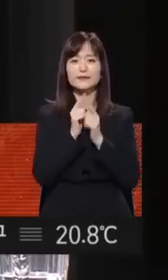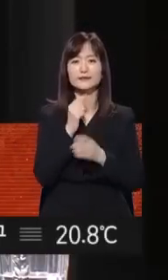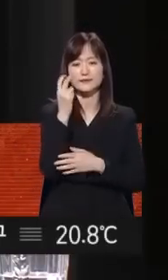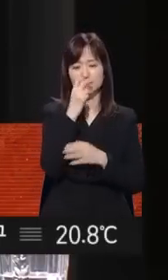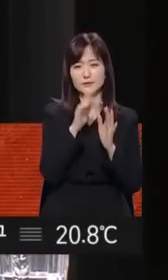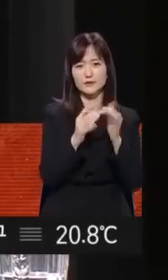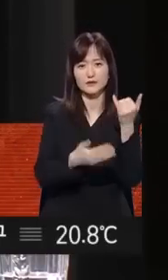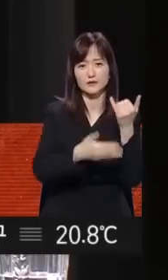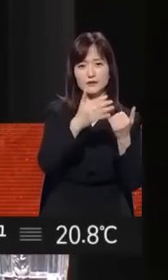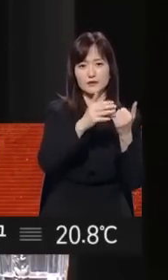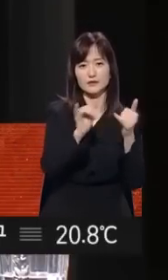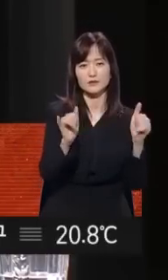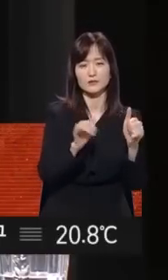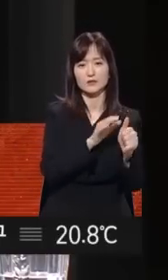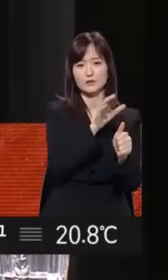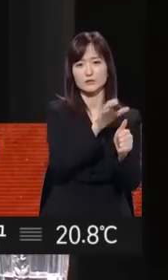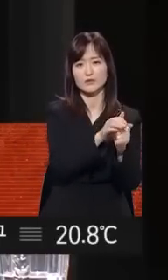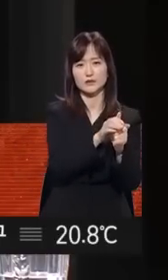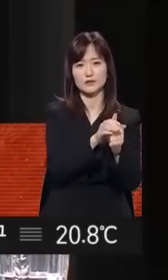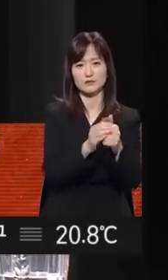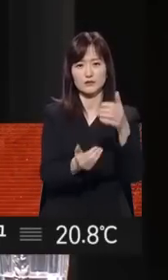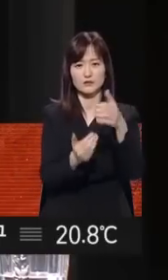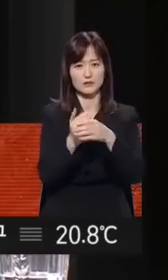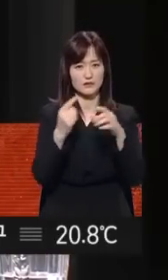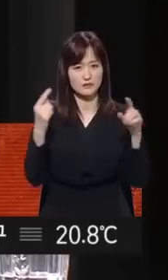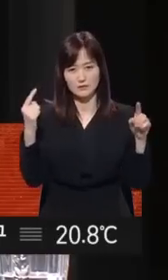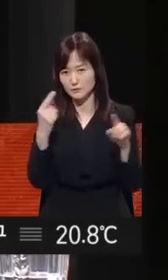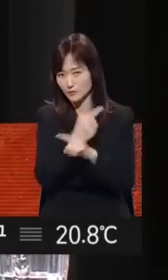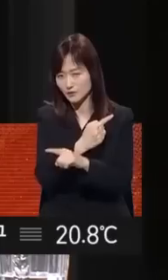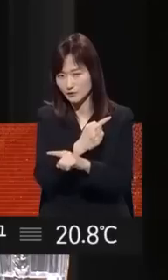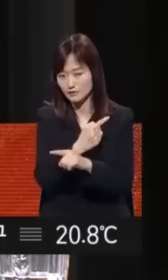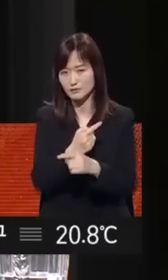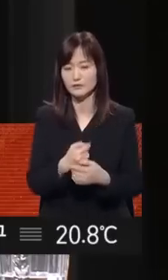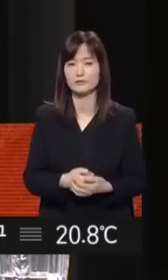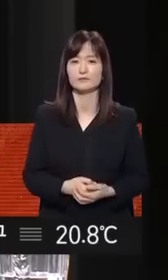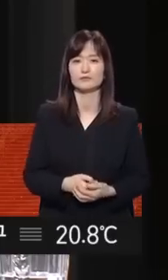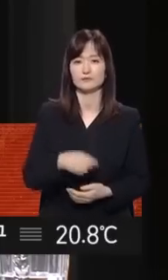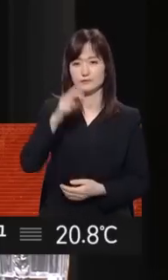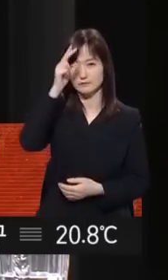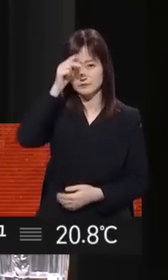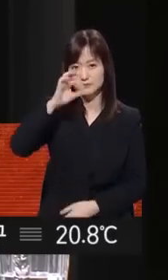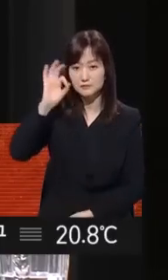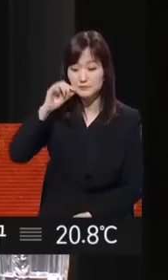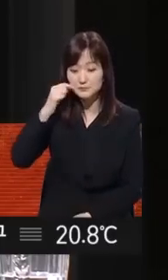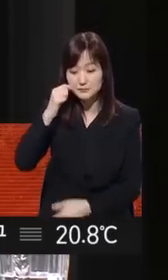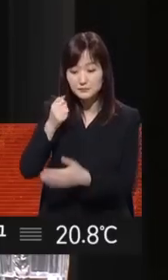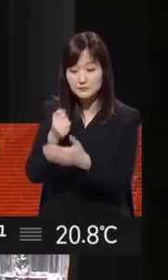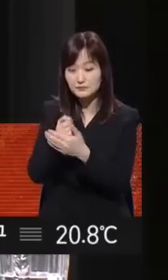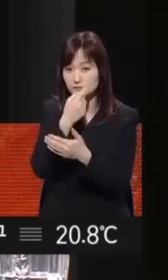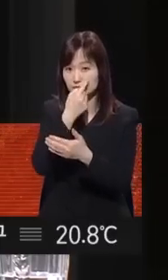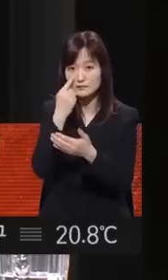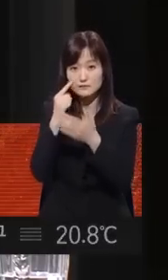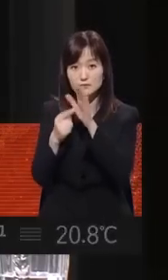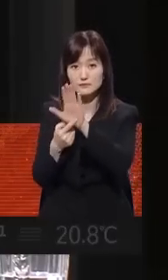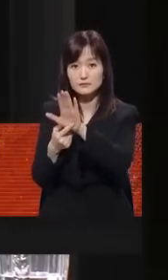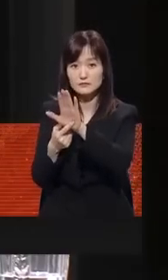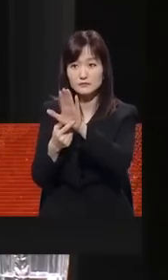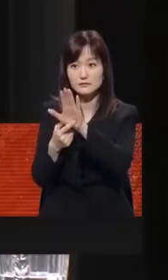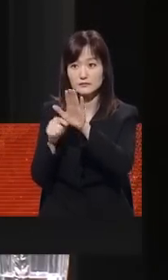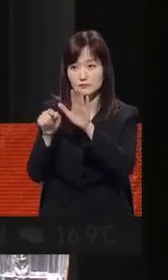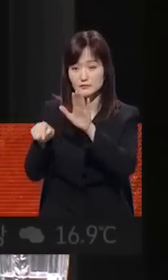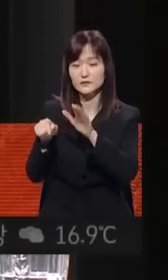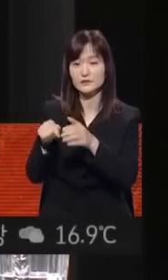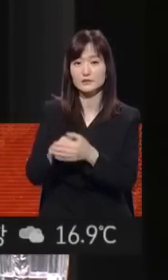탐정 유튜버를 통해서 완전히 사건이 반전을 맞이합니다 앞서 말씀드렸죠 경찰이 그 찾지 못했던 결정적 근거를